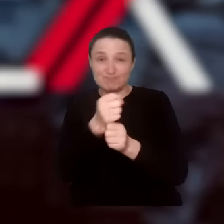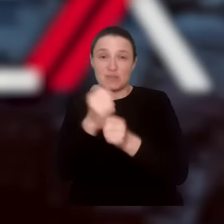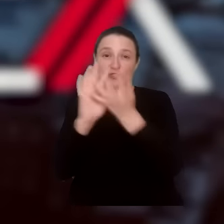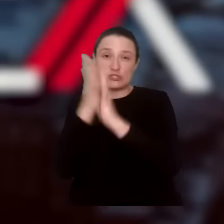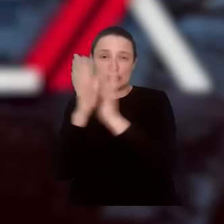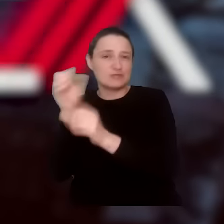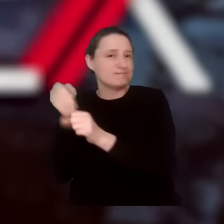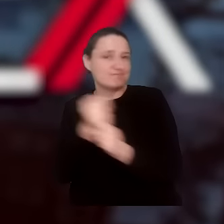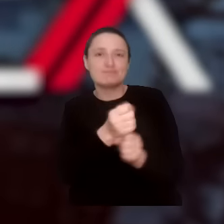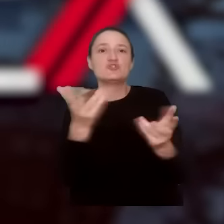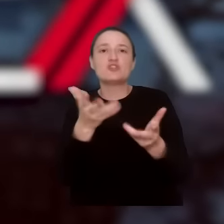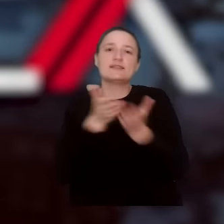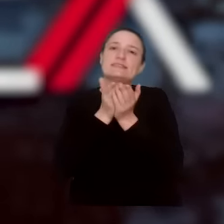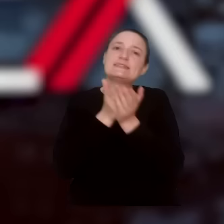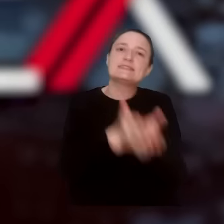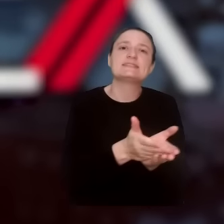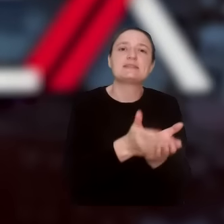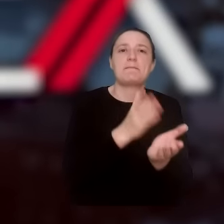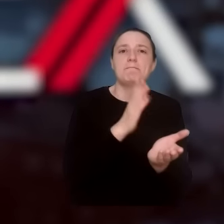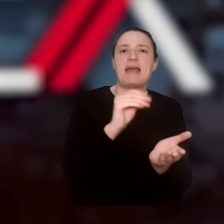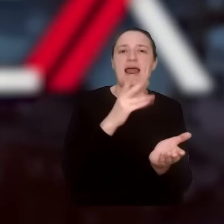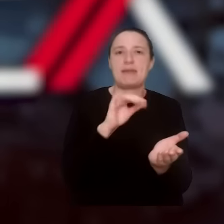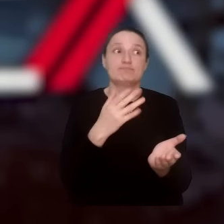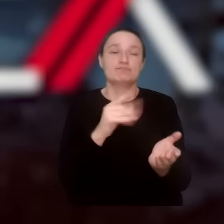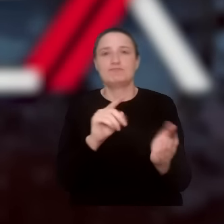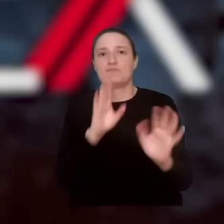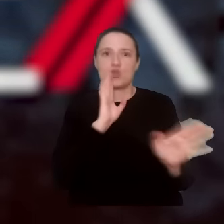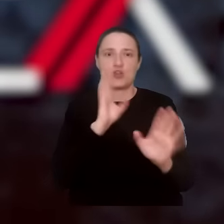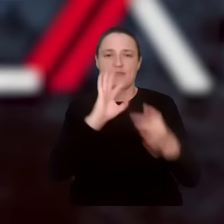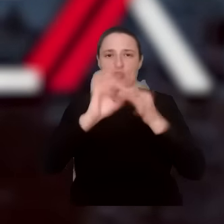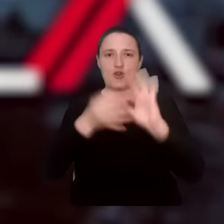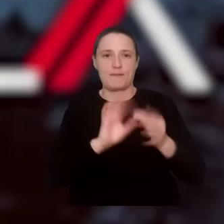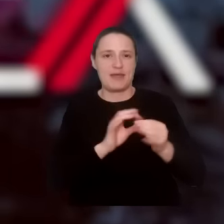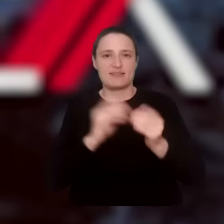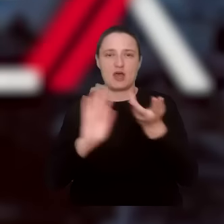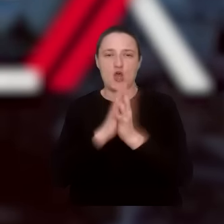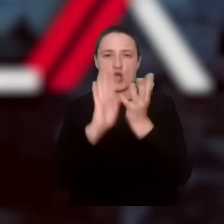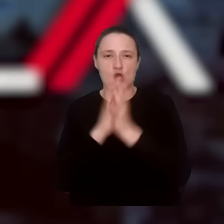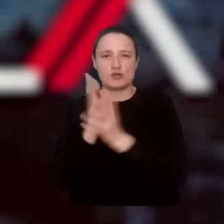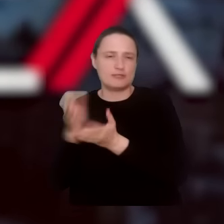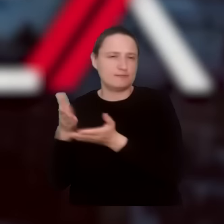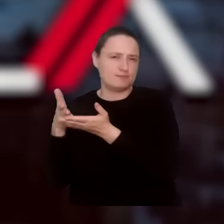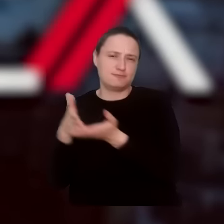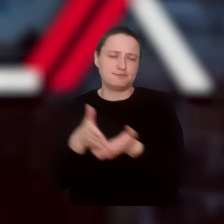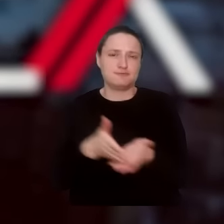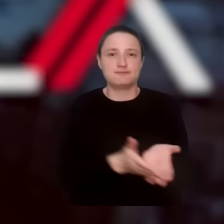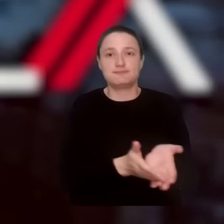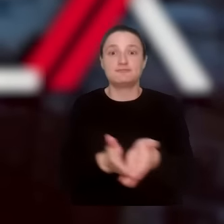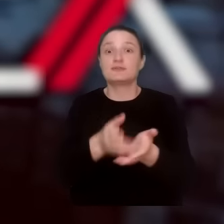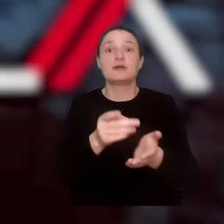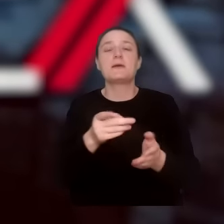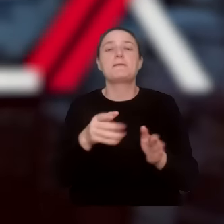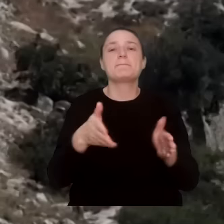Belem. To rówieśnik pierwszych nowożytnych igrzysk. Trasa jest niezwykle majestatyczna. Dech w piersiach zapiera szczególnie malowniczy kanał